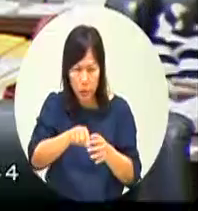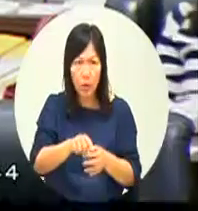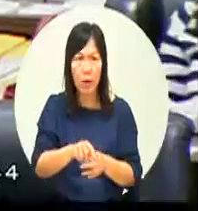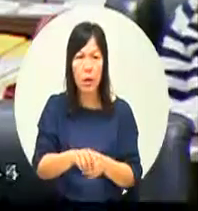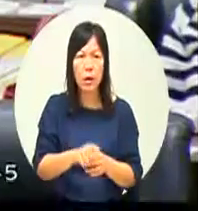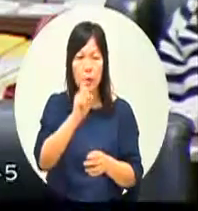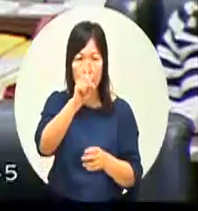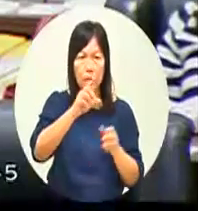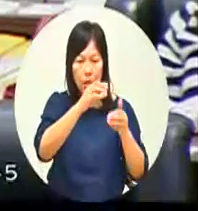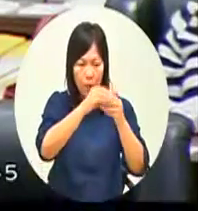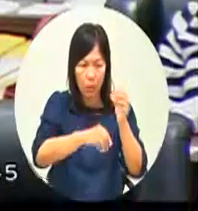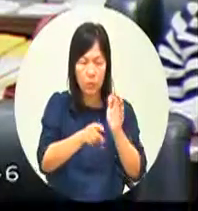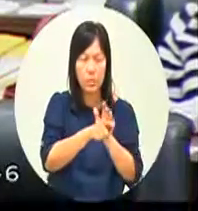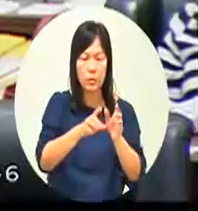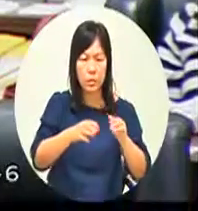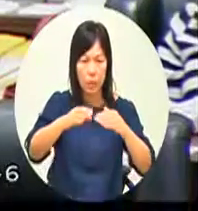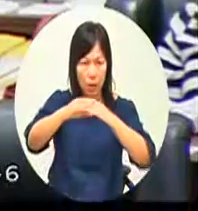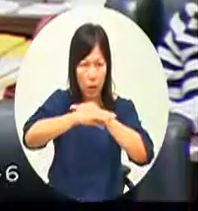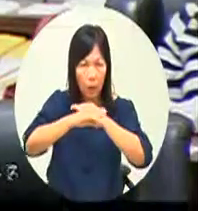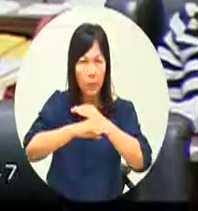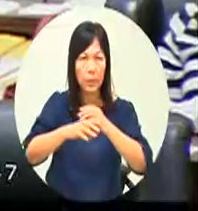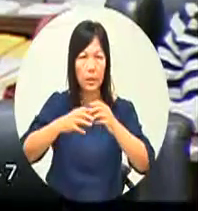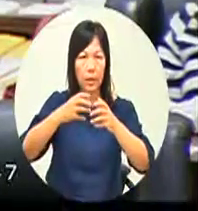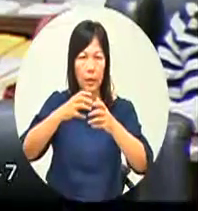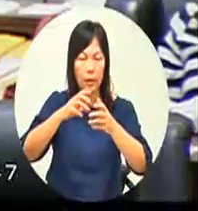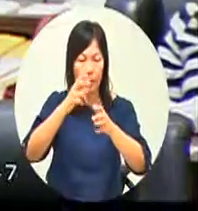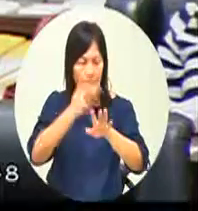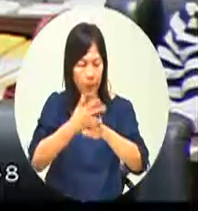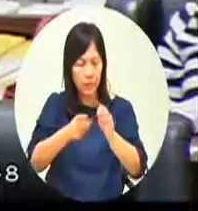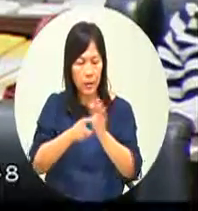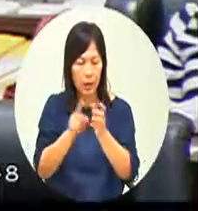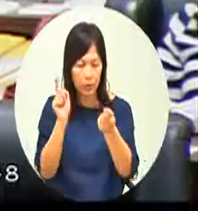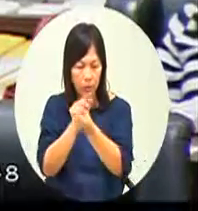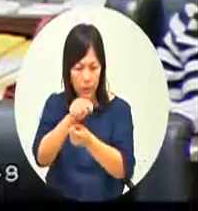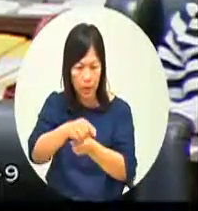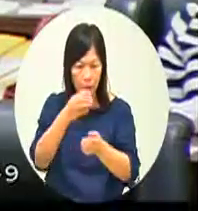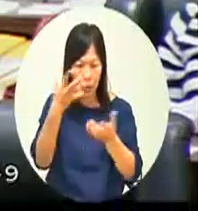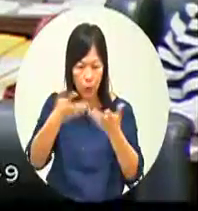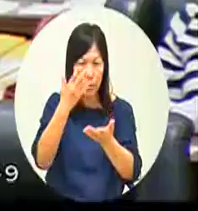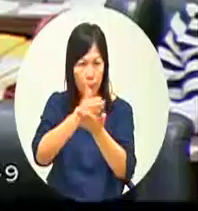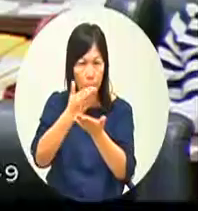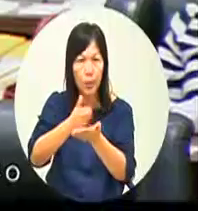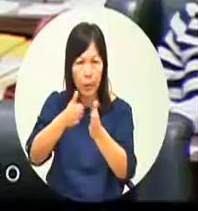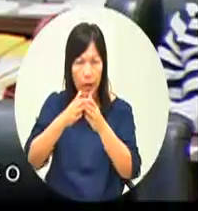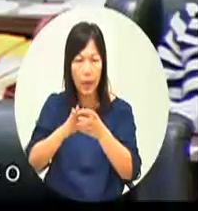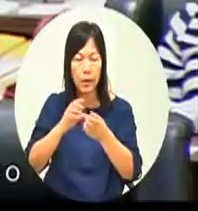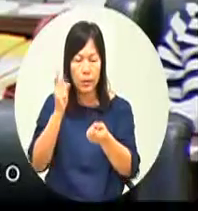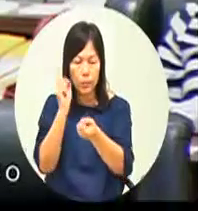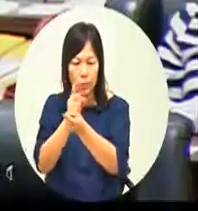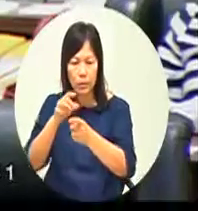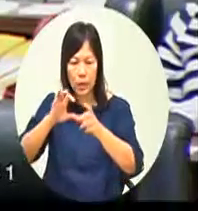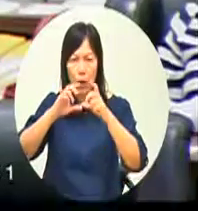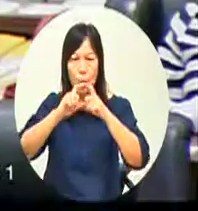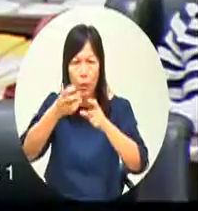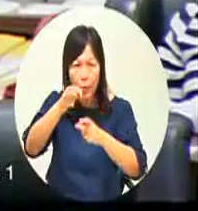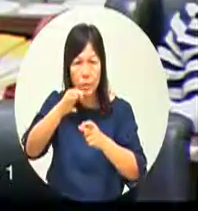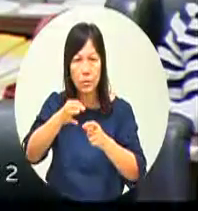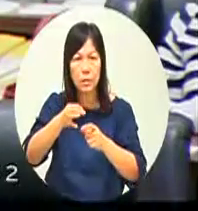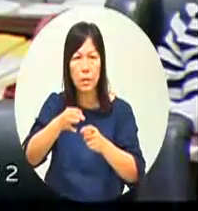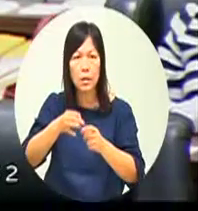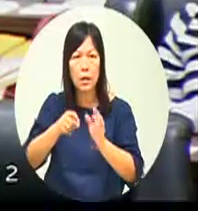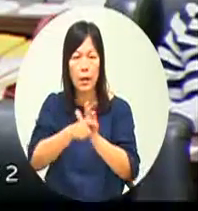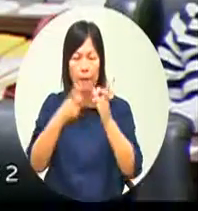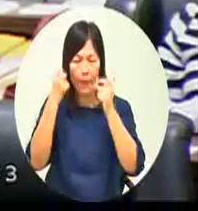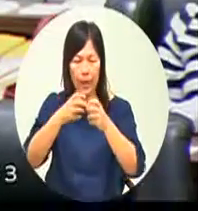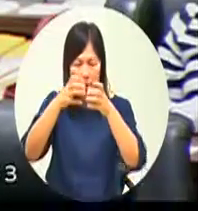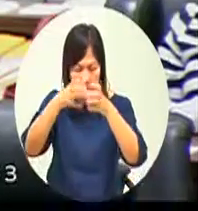个原则，就是公平的一个机制来处理这个问题，让大家在这些回馈金的使用上面有本来在设置